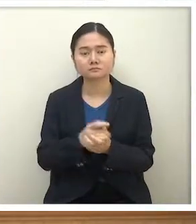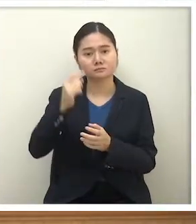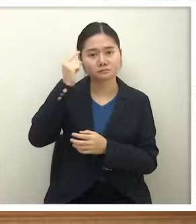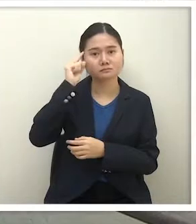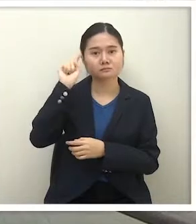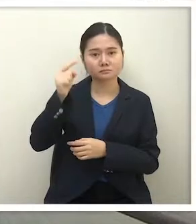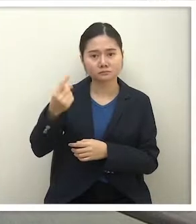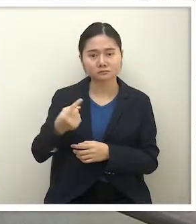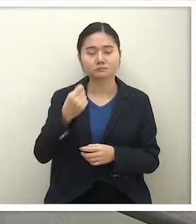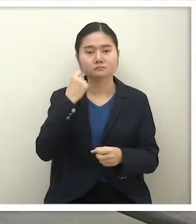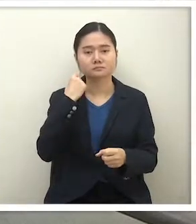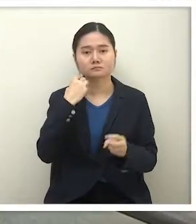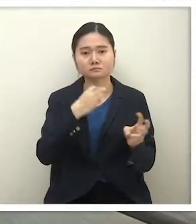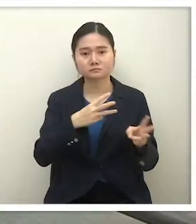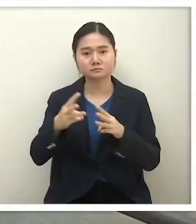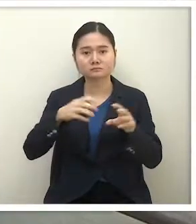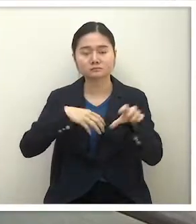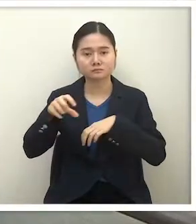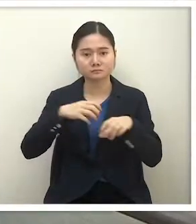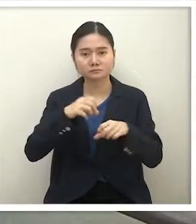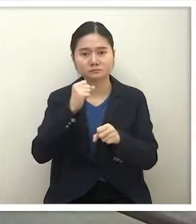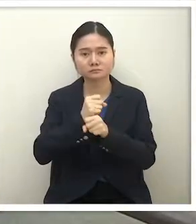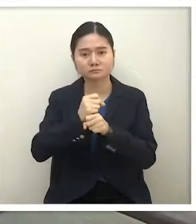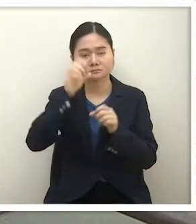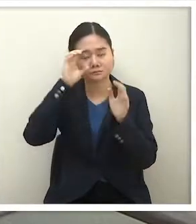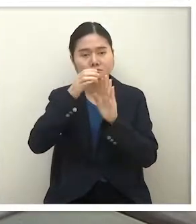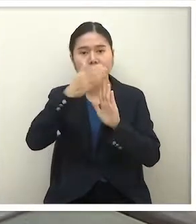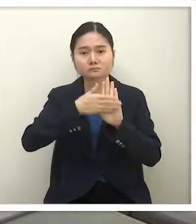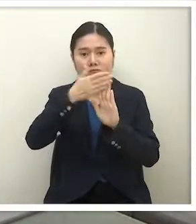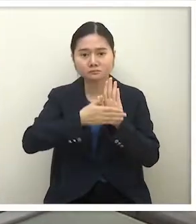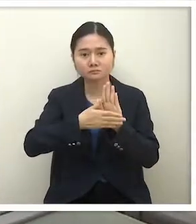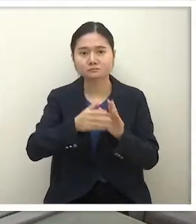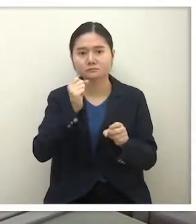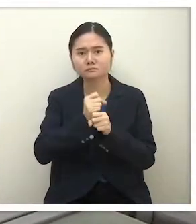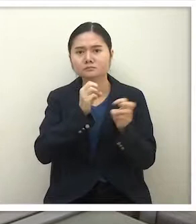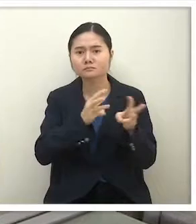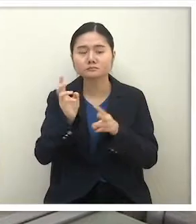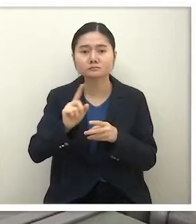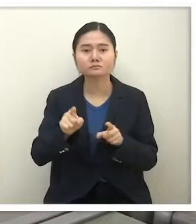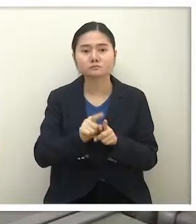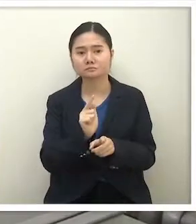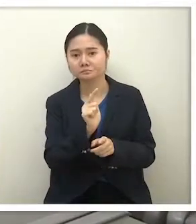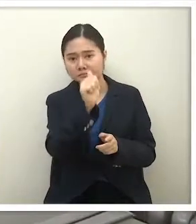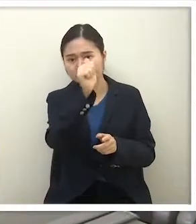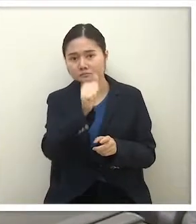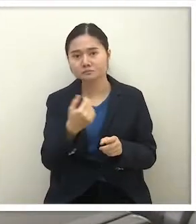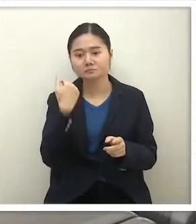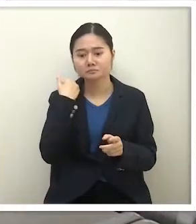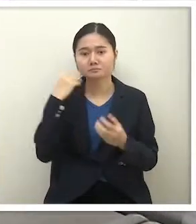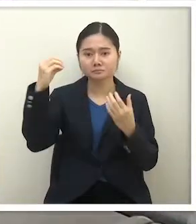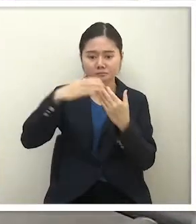ดียวิธีการจัดวางภาพฉากหลังแล้วเนี่ยว่าเราจะทำยังไงให้เกิดจุดเด่นให้มันมีมิติ